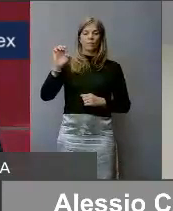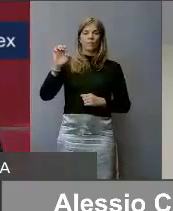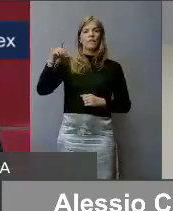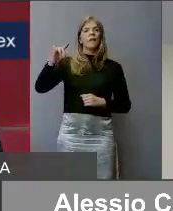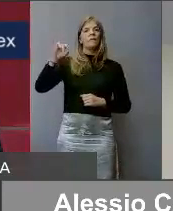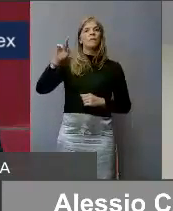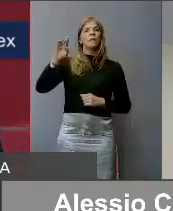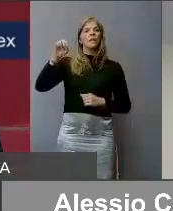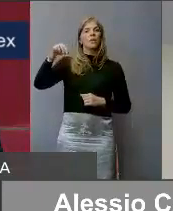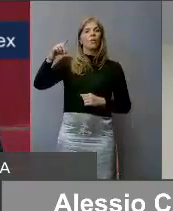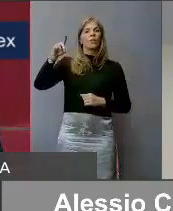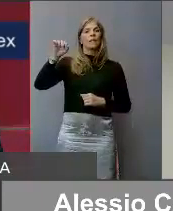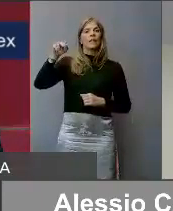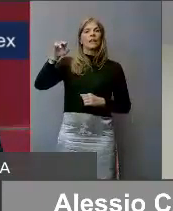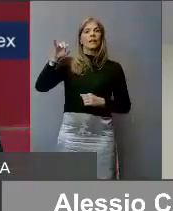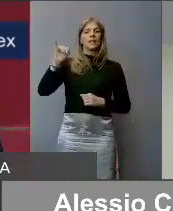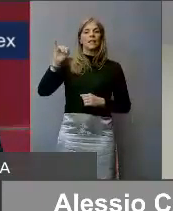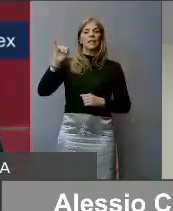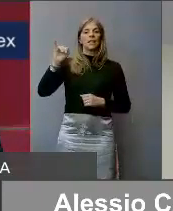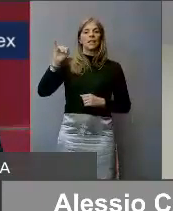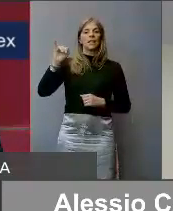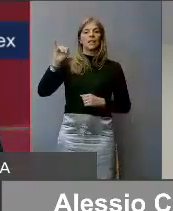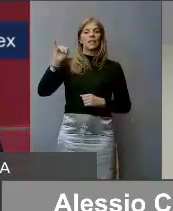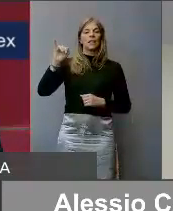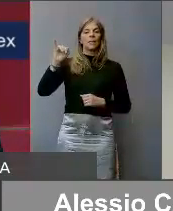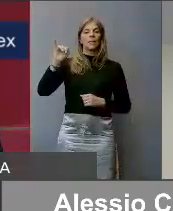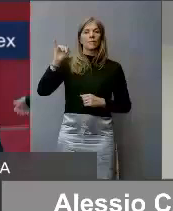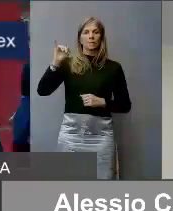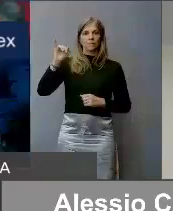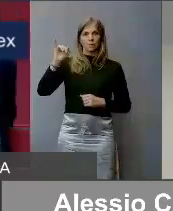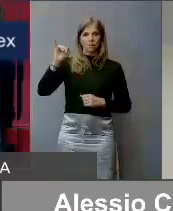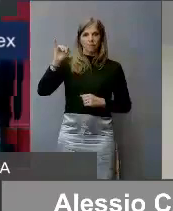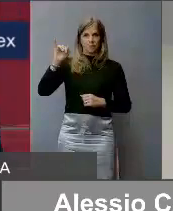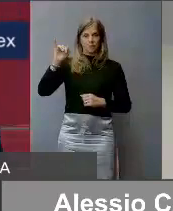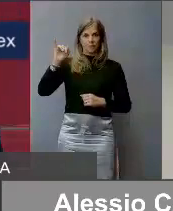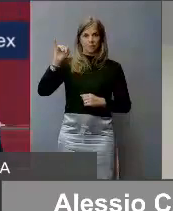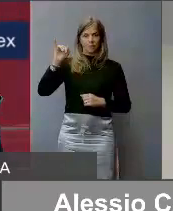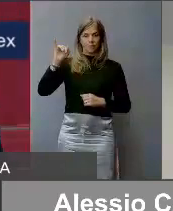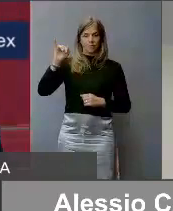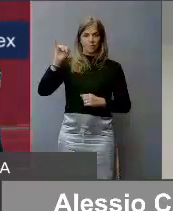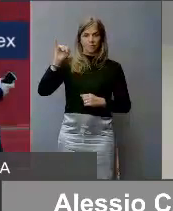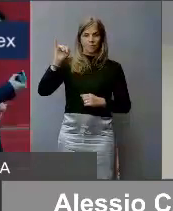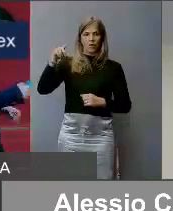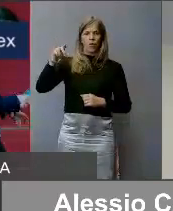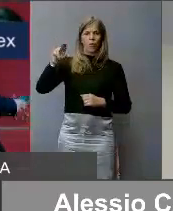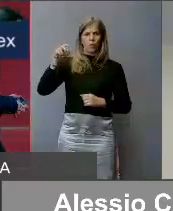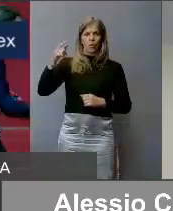i rondini buongiorno buongiorno punti assente giustificato